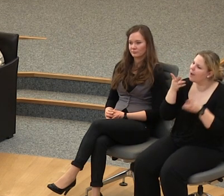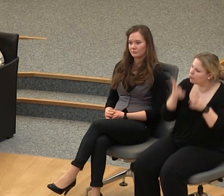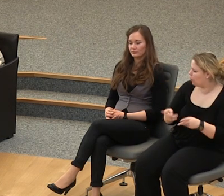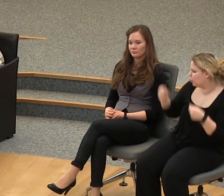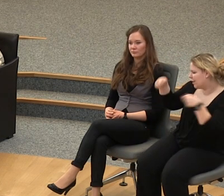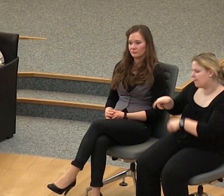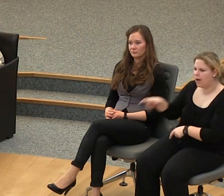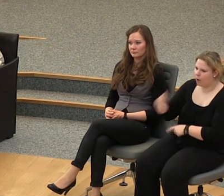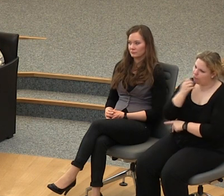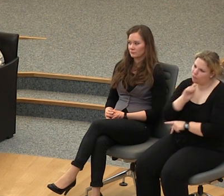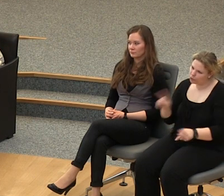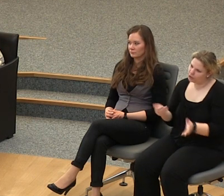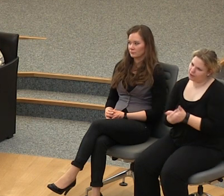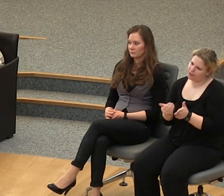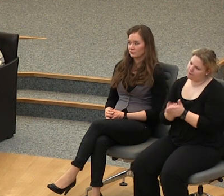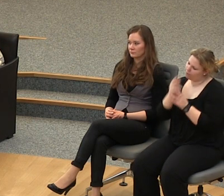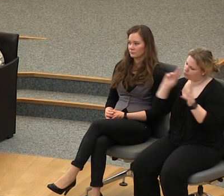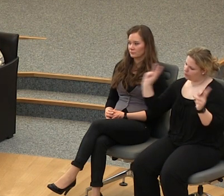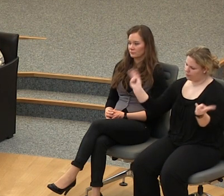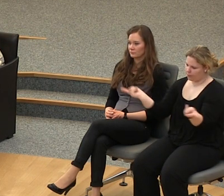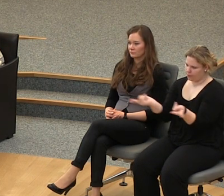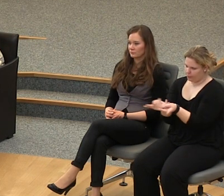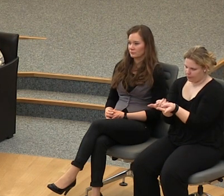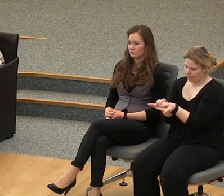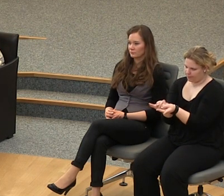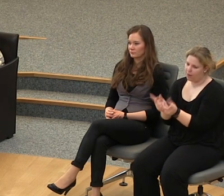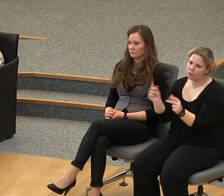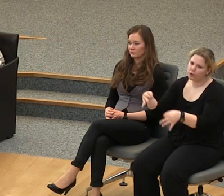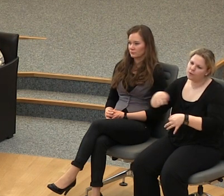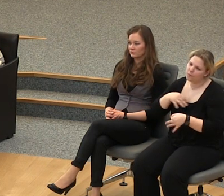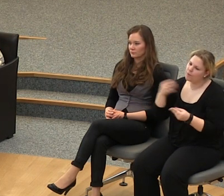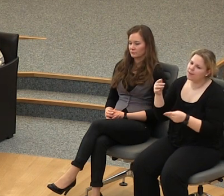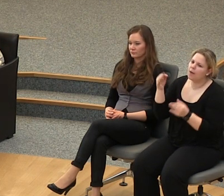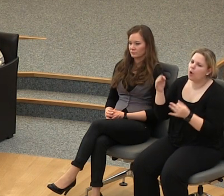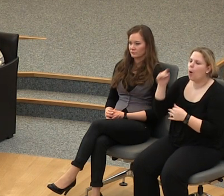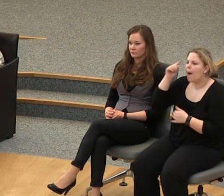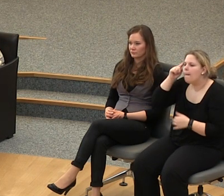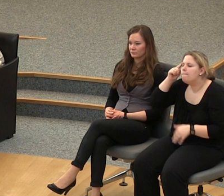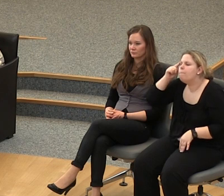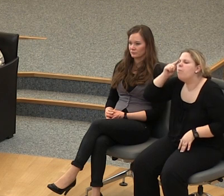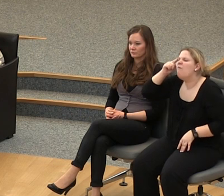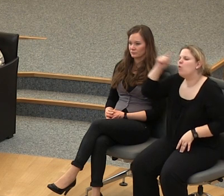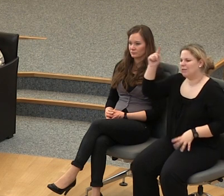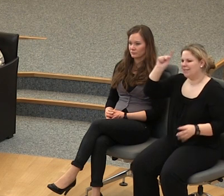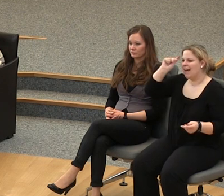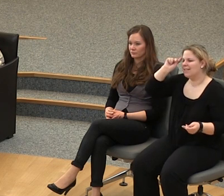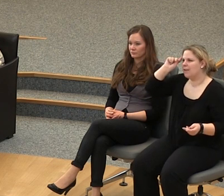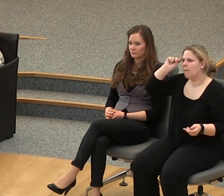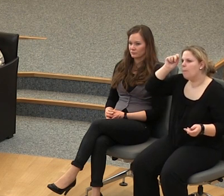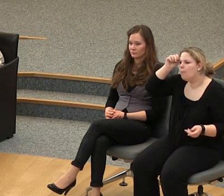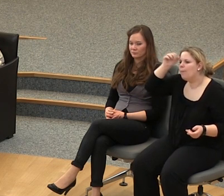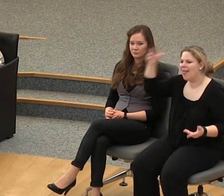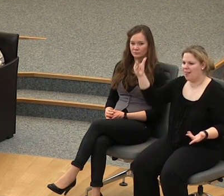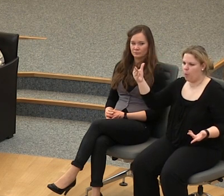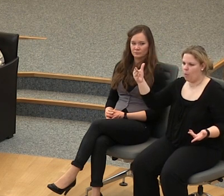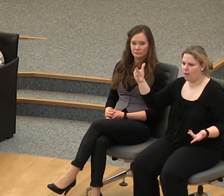um das, was man Bewusstseinsbildung nennt. Ich glaube, das Thema Inklusion hat noch nicht